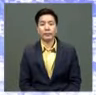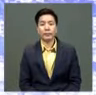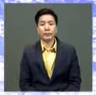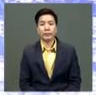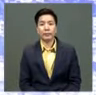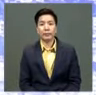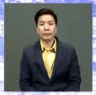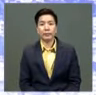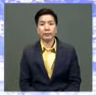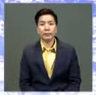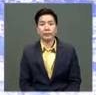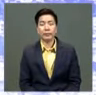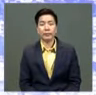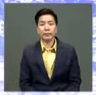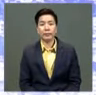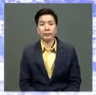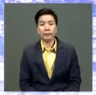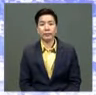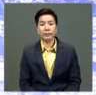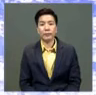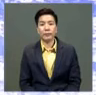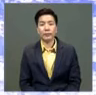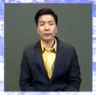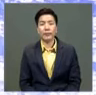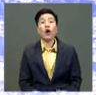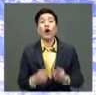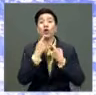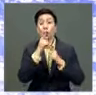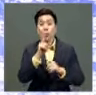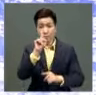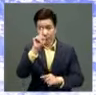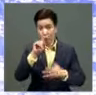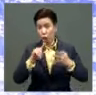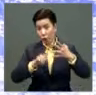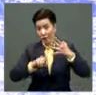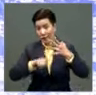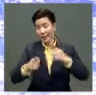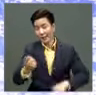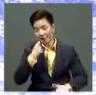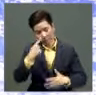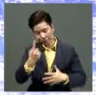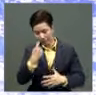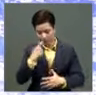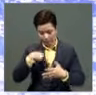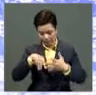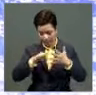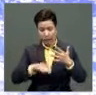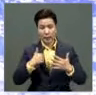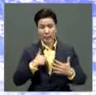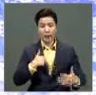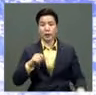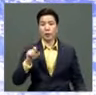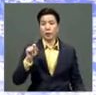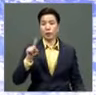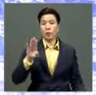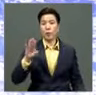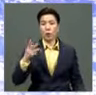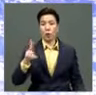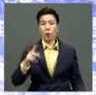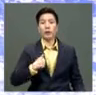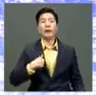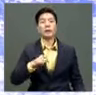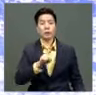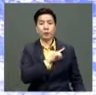ครับก็ต่อไปสุดท้ายเลยนะครับก็ในฐานะทางสบคก็